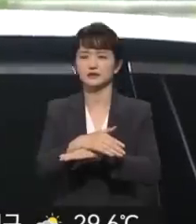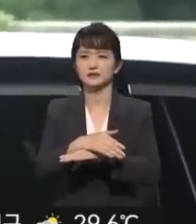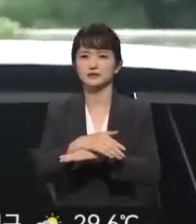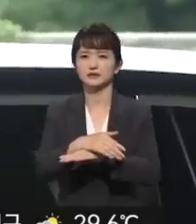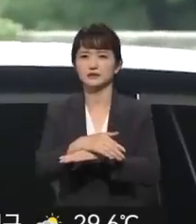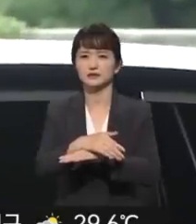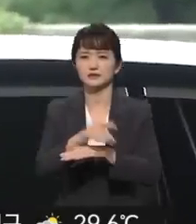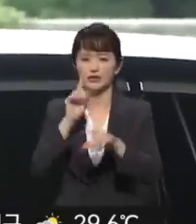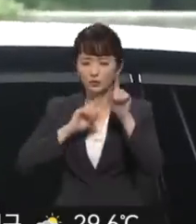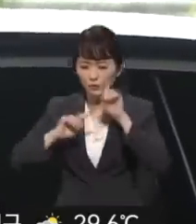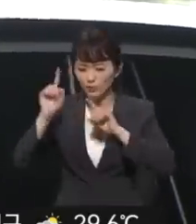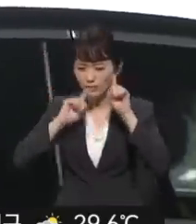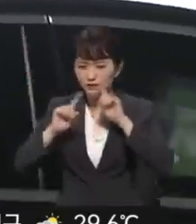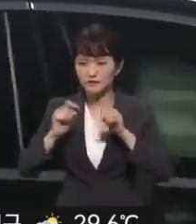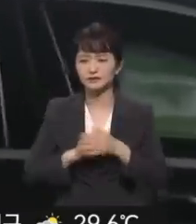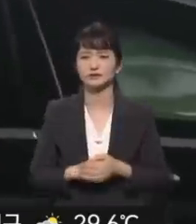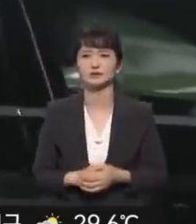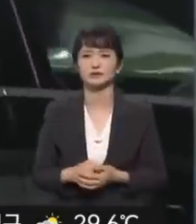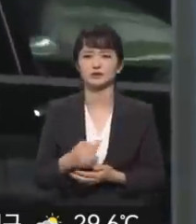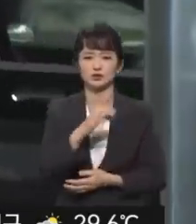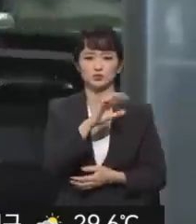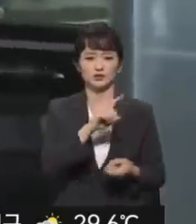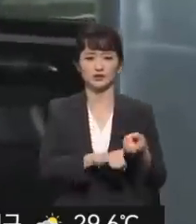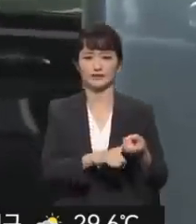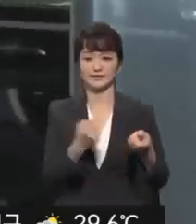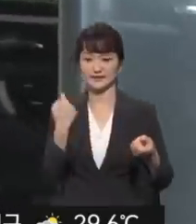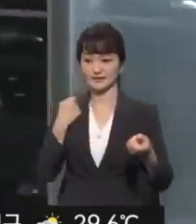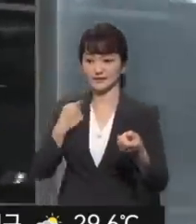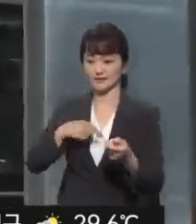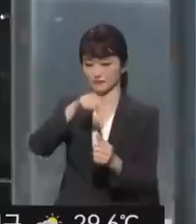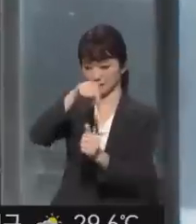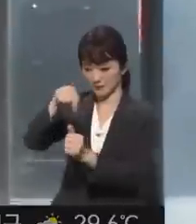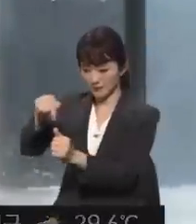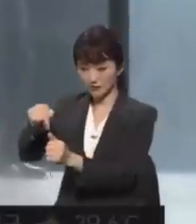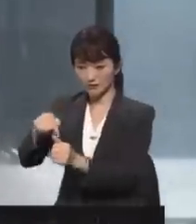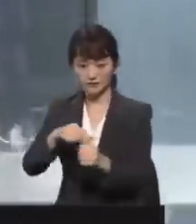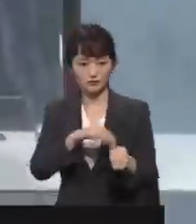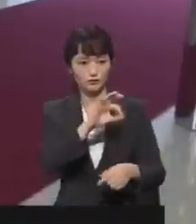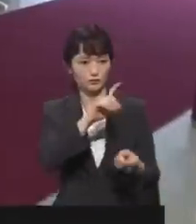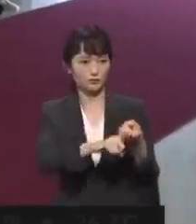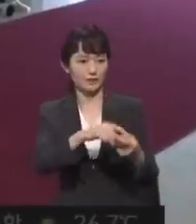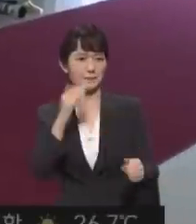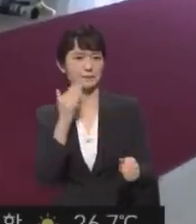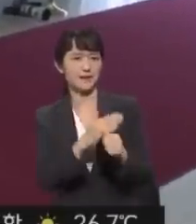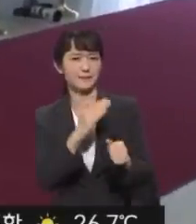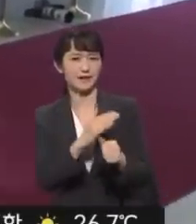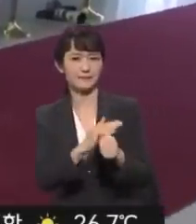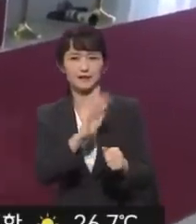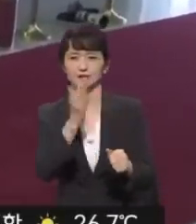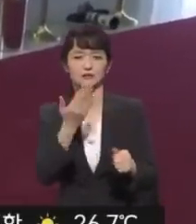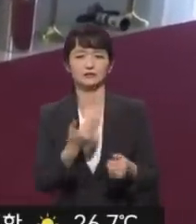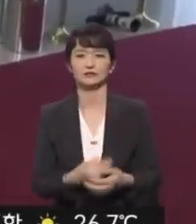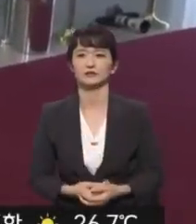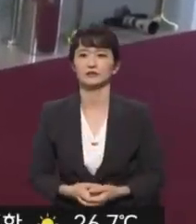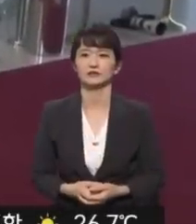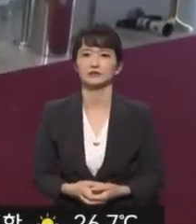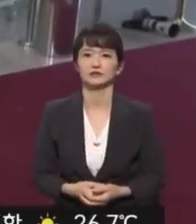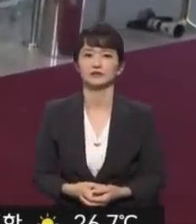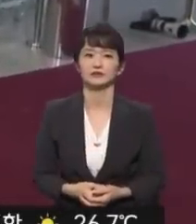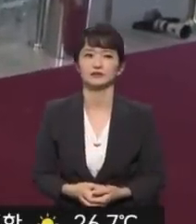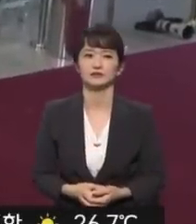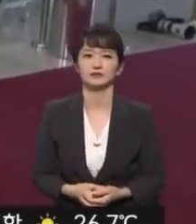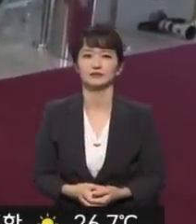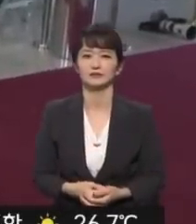뒤에서 조정했다 고 한다면 내 쳐야 지오 지금 이 상황에서 그 금을 무슨 방법이 있습니까 예 이제 무슨 말씀이지 약간